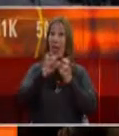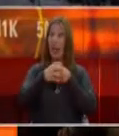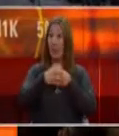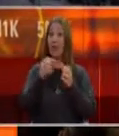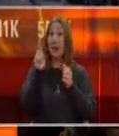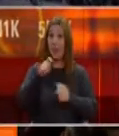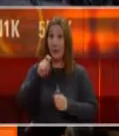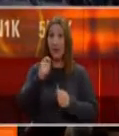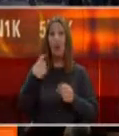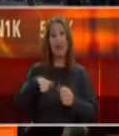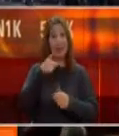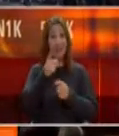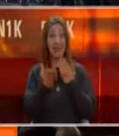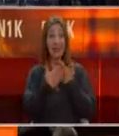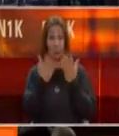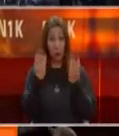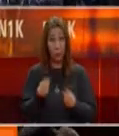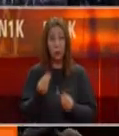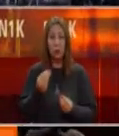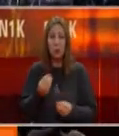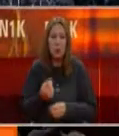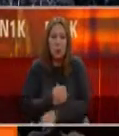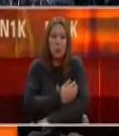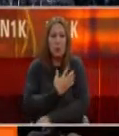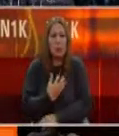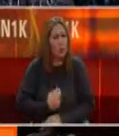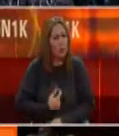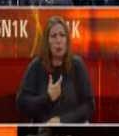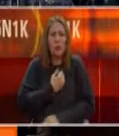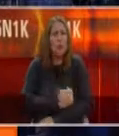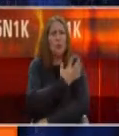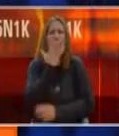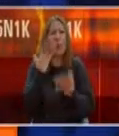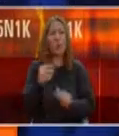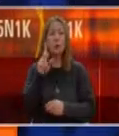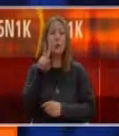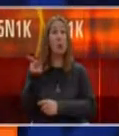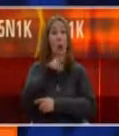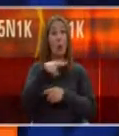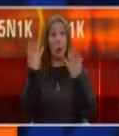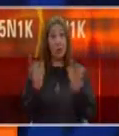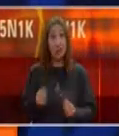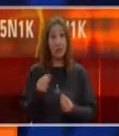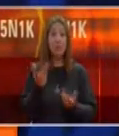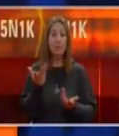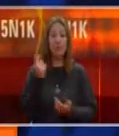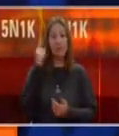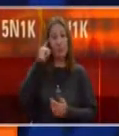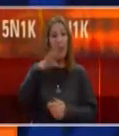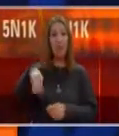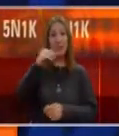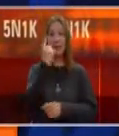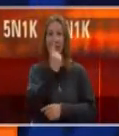özellikle sizin yaptığınız, bunun duyurulması, bunun görünür kılınması. Ve zannediyorum birazdan